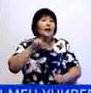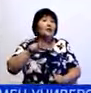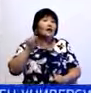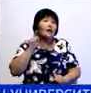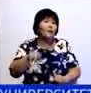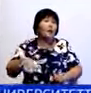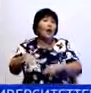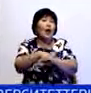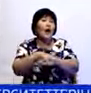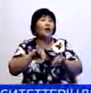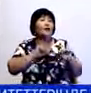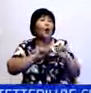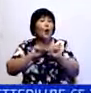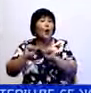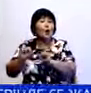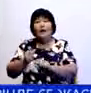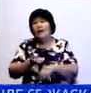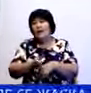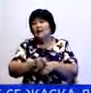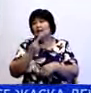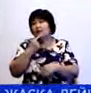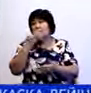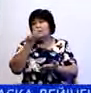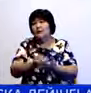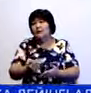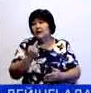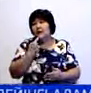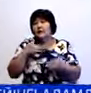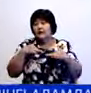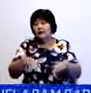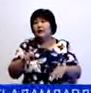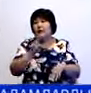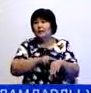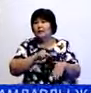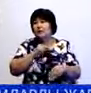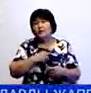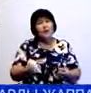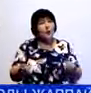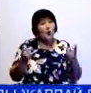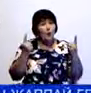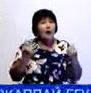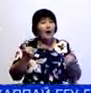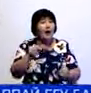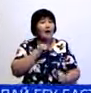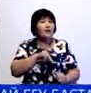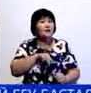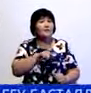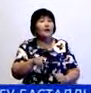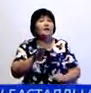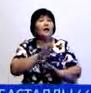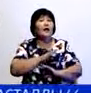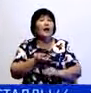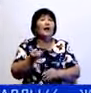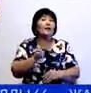бұл халықтың қорғаны. Қиында аса жауапты саланың жүгін көтерген сақшылардың еңбегі орасан. Ал қызмет барысында қаза